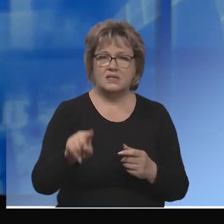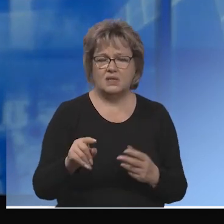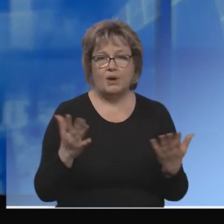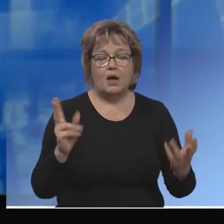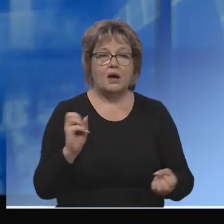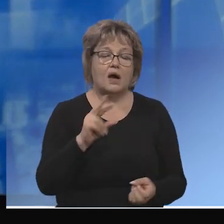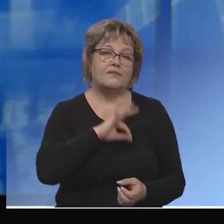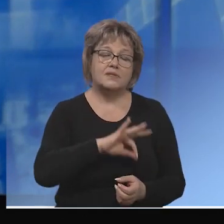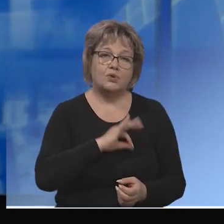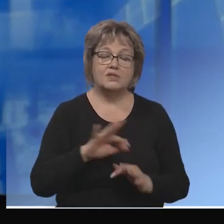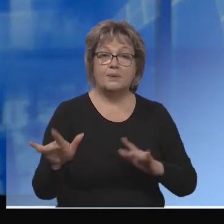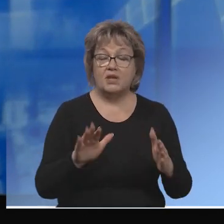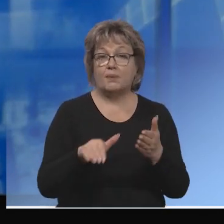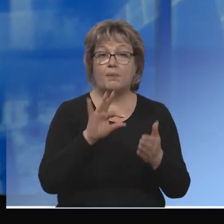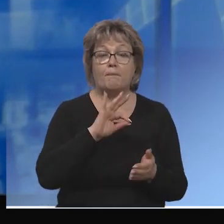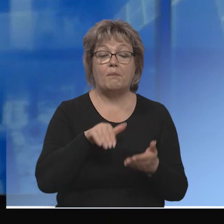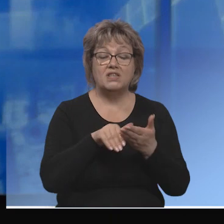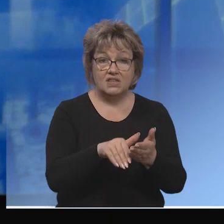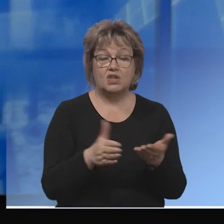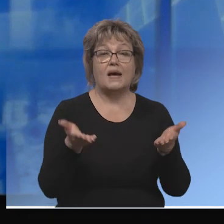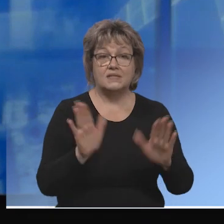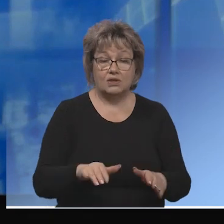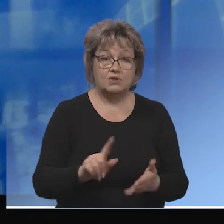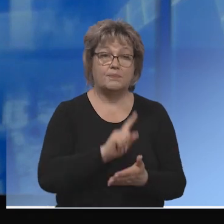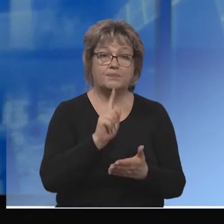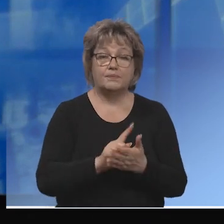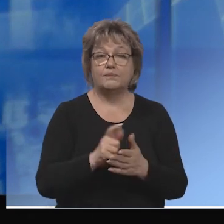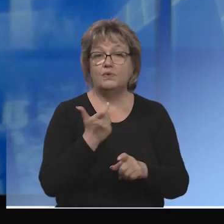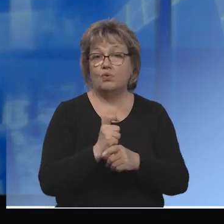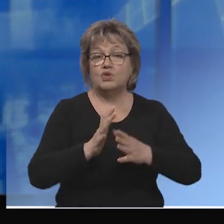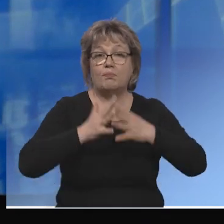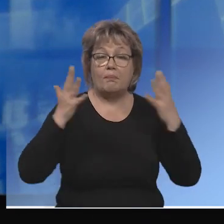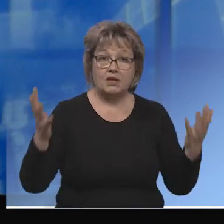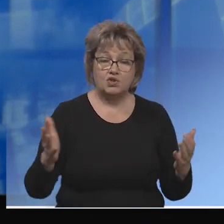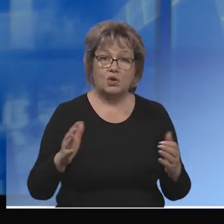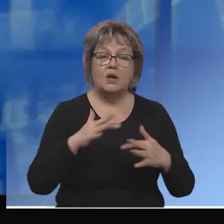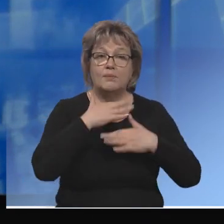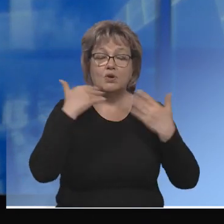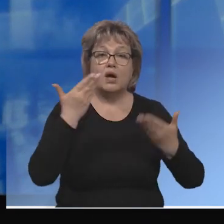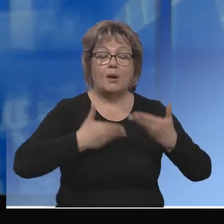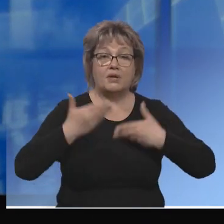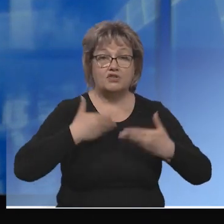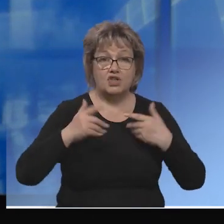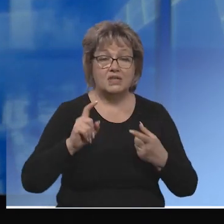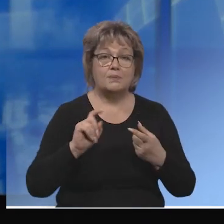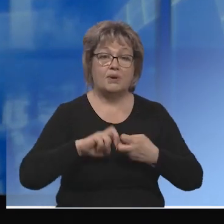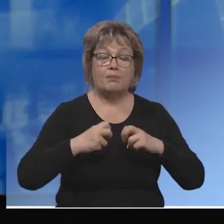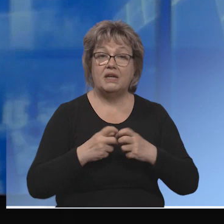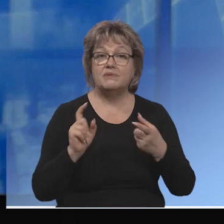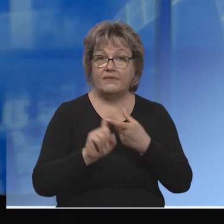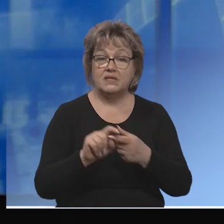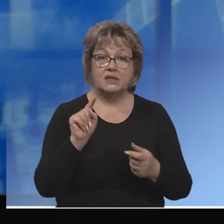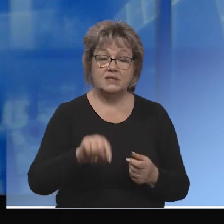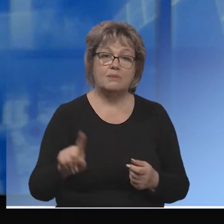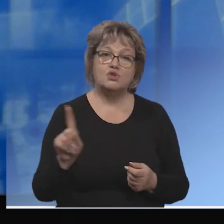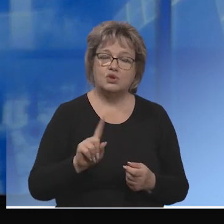тем, как воспользоваться мерами поддержки, он тоже остается. Ну и, безусловно, достаточно большой поток обращений, проблем связан с тем,